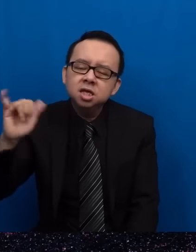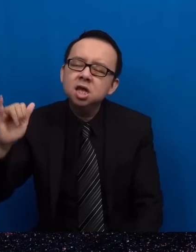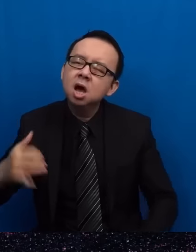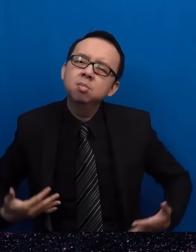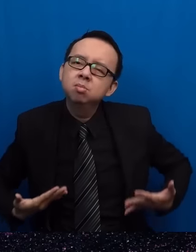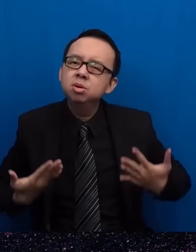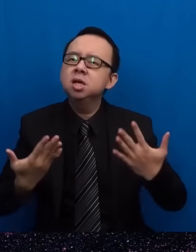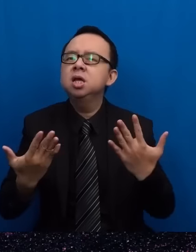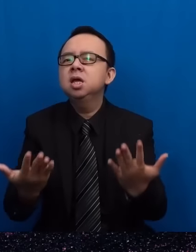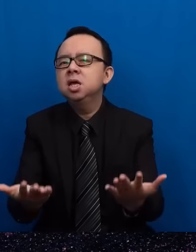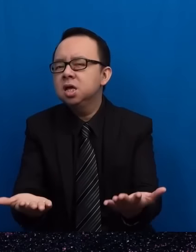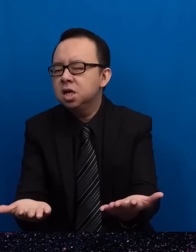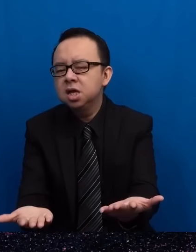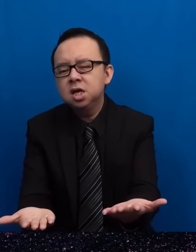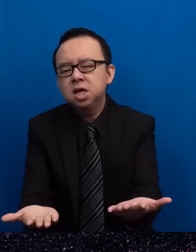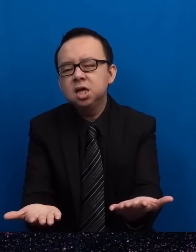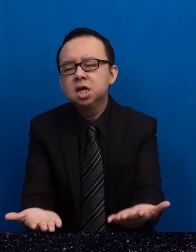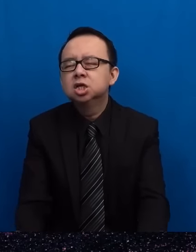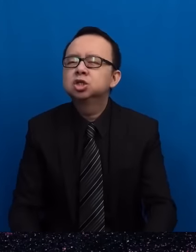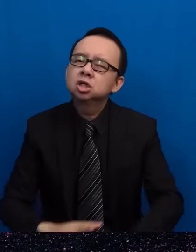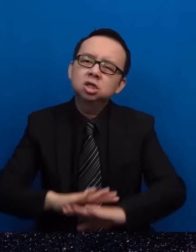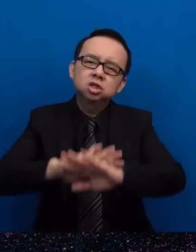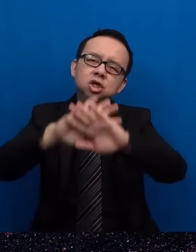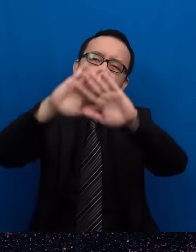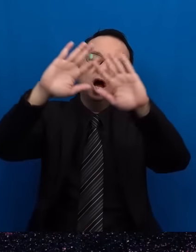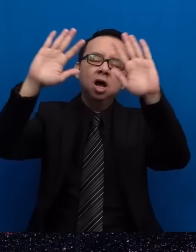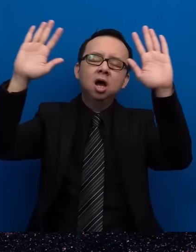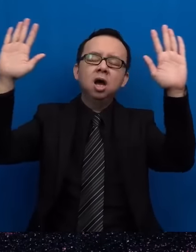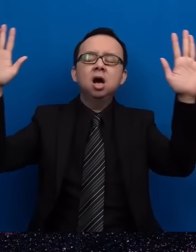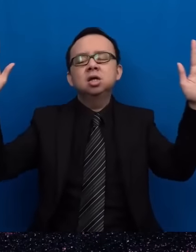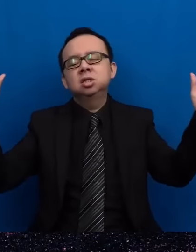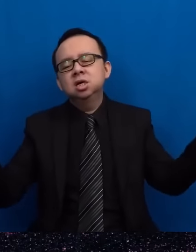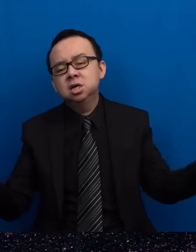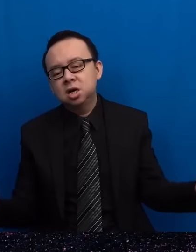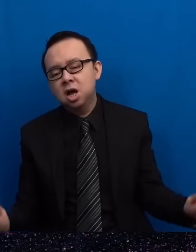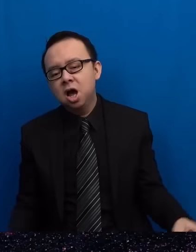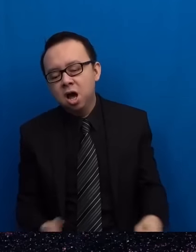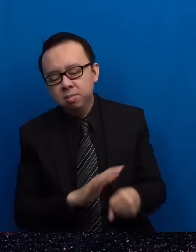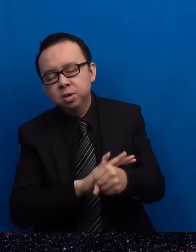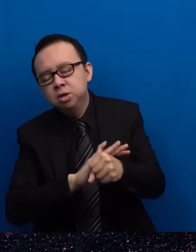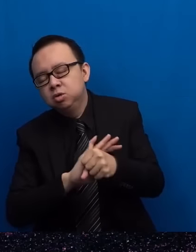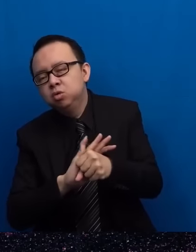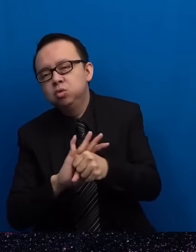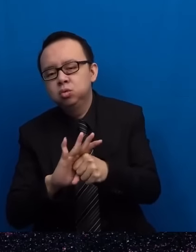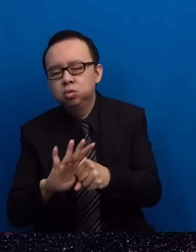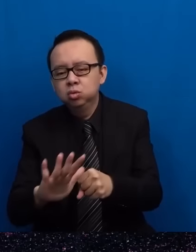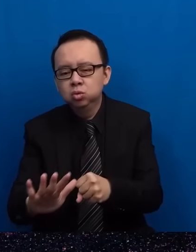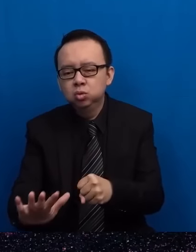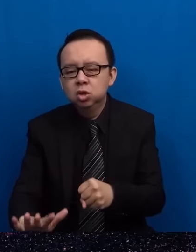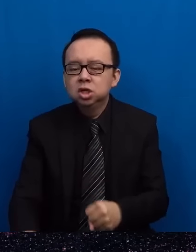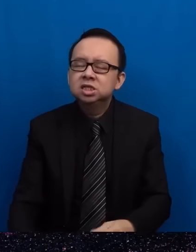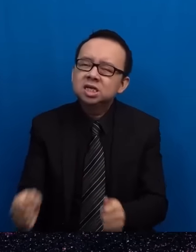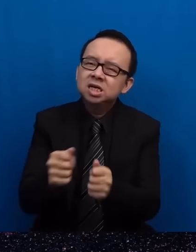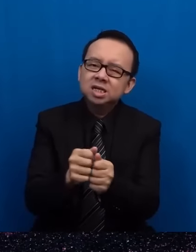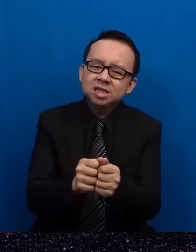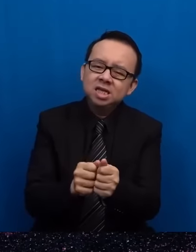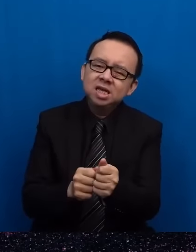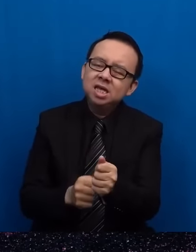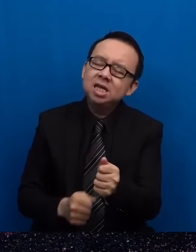Engkaulah yang memberi sejahtera penuh Tuhan. Oh,